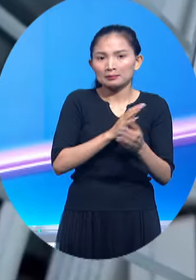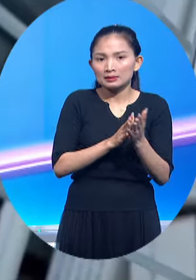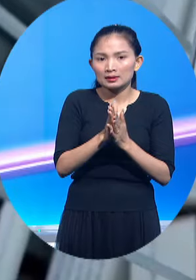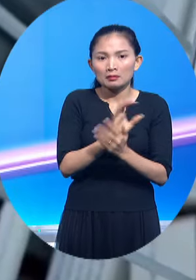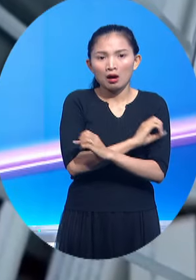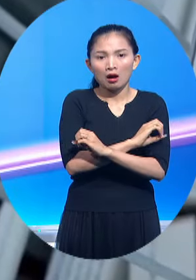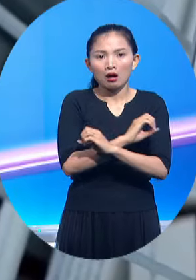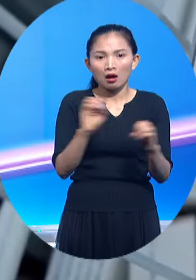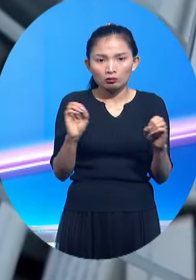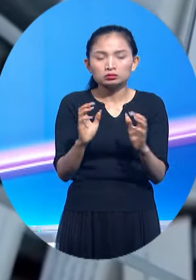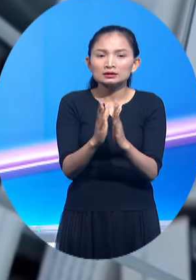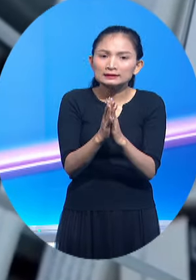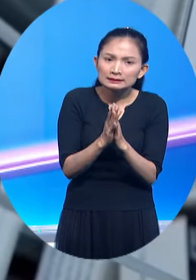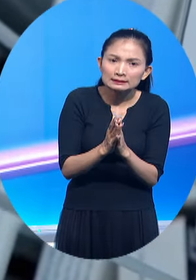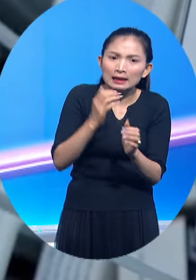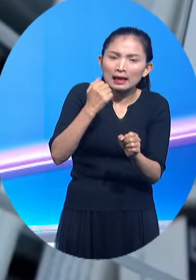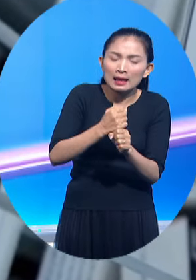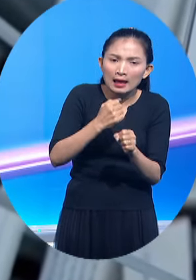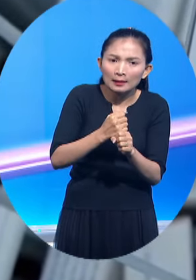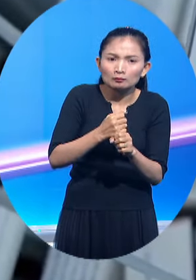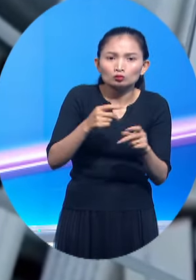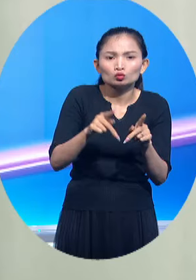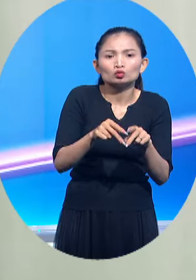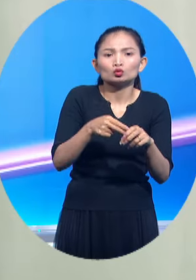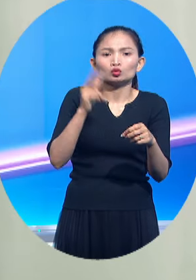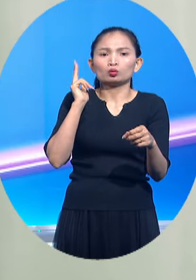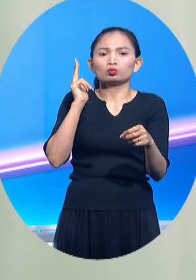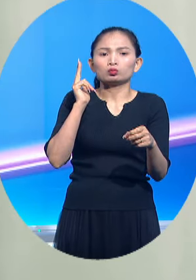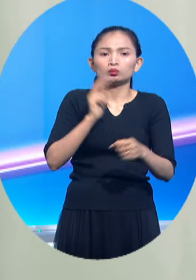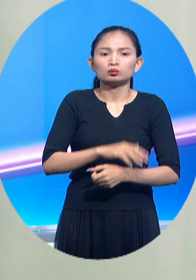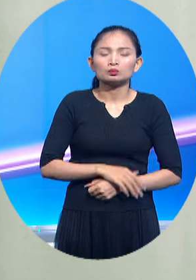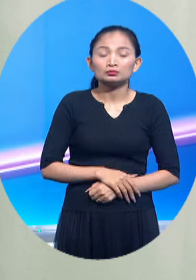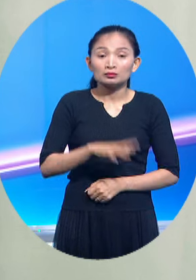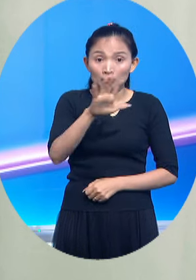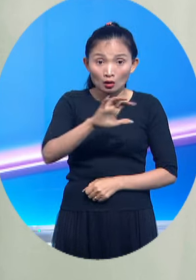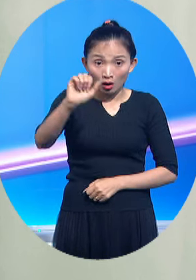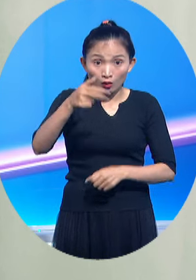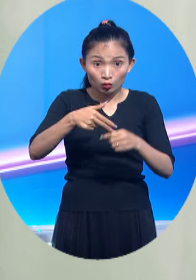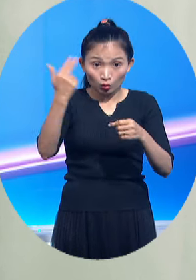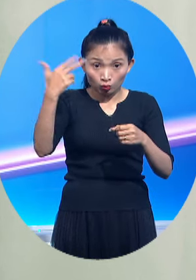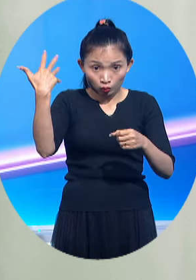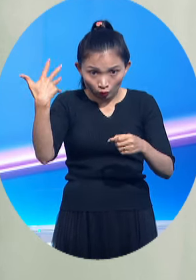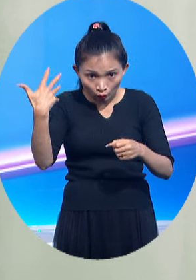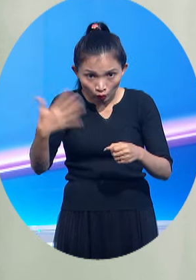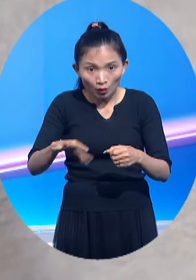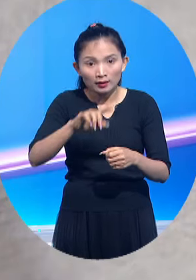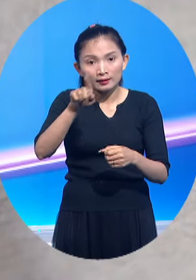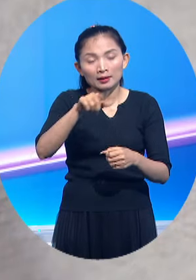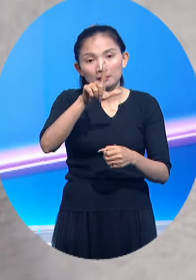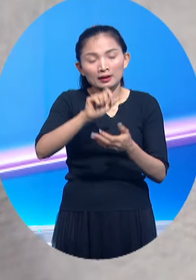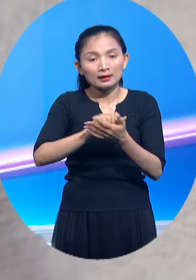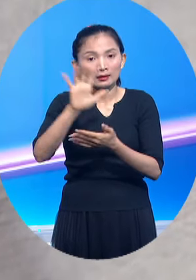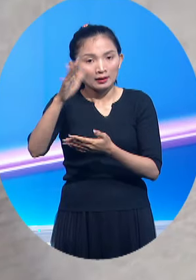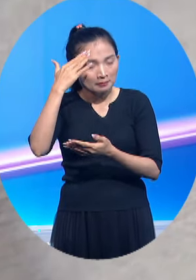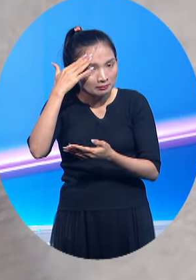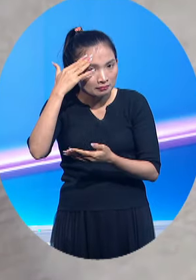đã chủ động xin rút giấy phép kinh doanh loại vaccine COVID-19 tại Liên minh châu Âu, chính thức có hiệu lực tại EU vào ngày 7 tháng 5. Quy